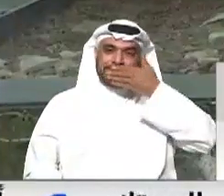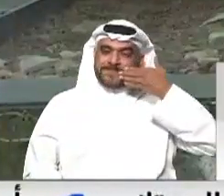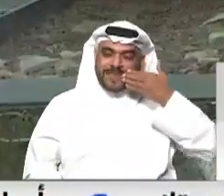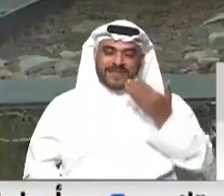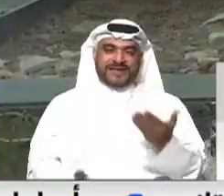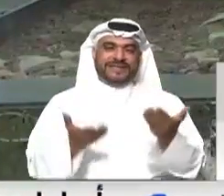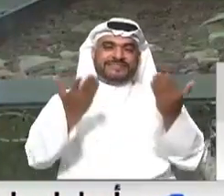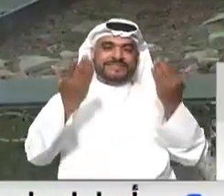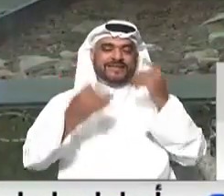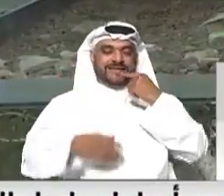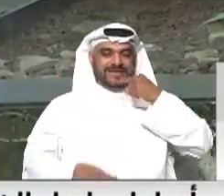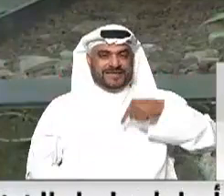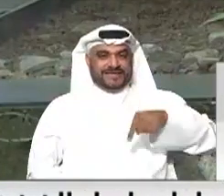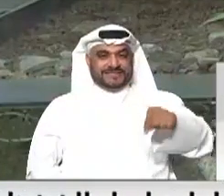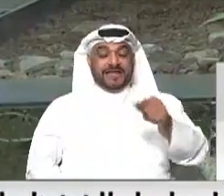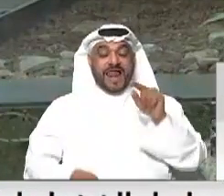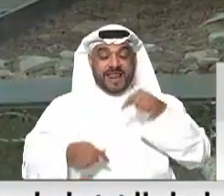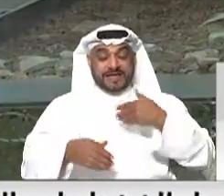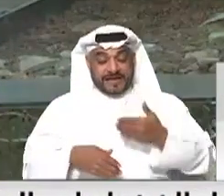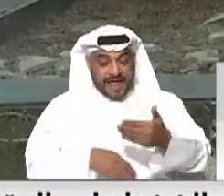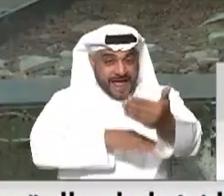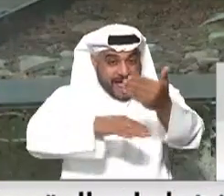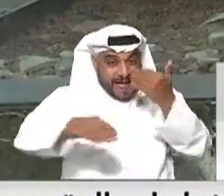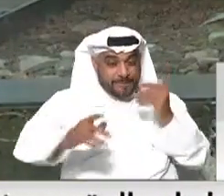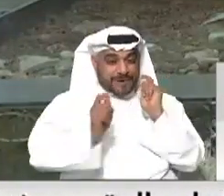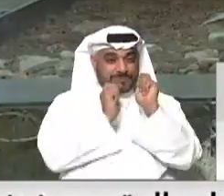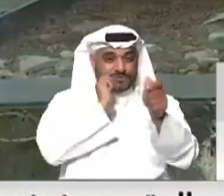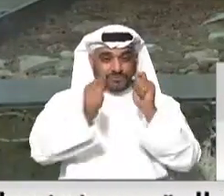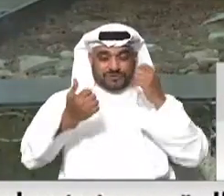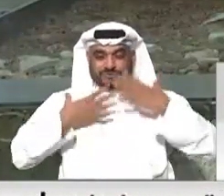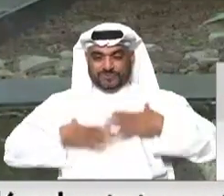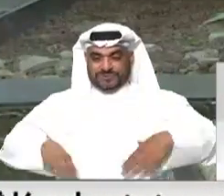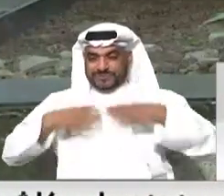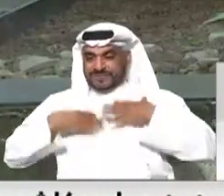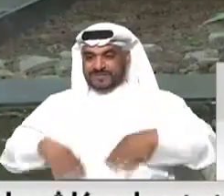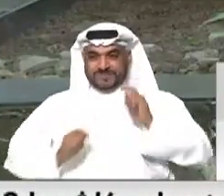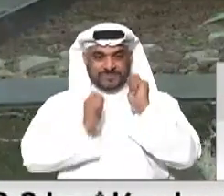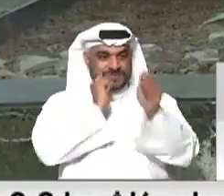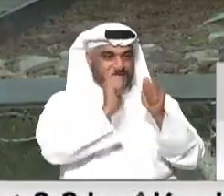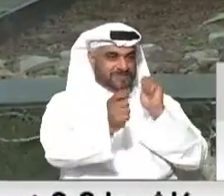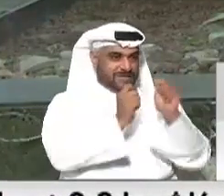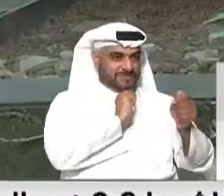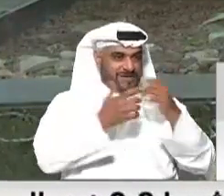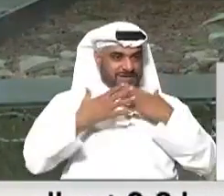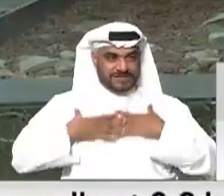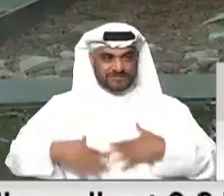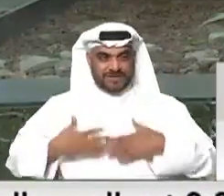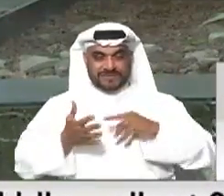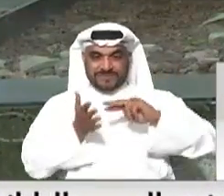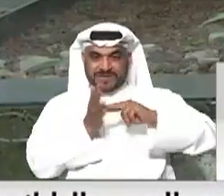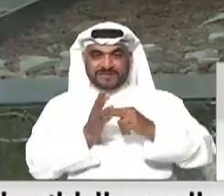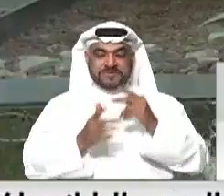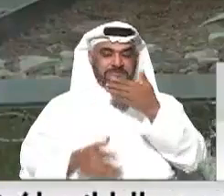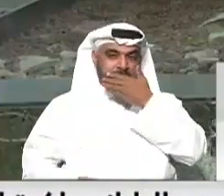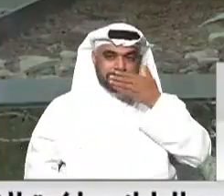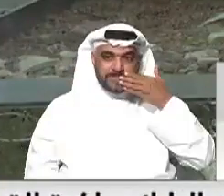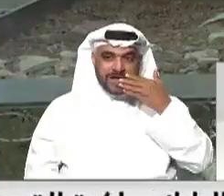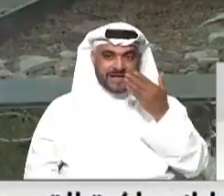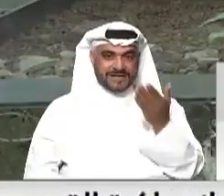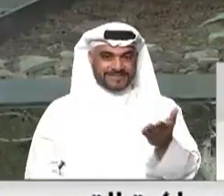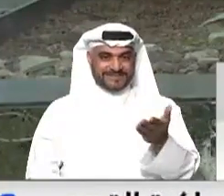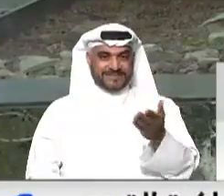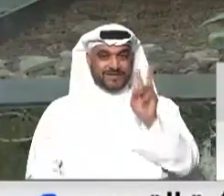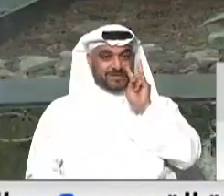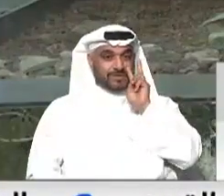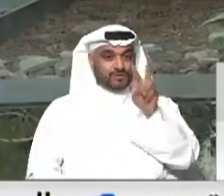أيضا للتجهيزات لعيد الفطر المبارك، وهو أيضا استكمالا لأجواء رمضان،